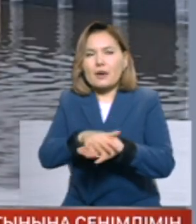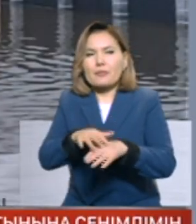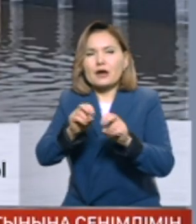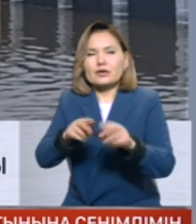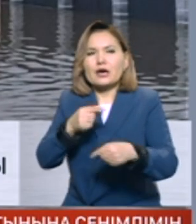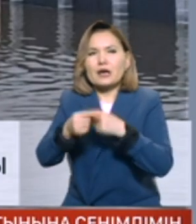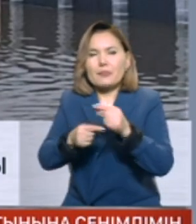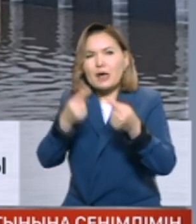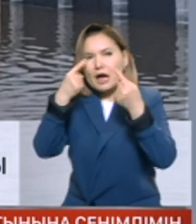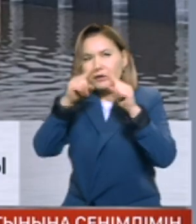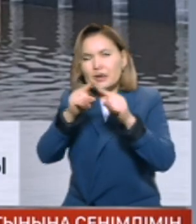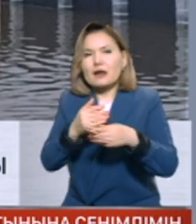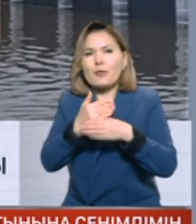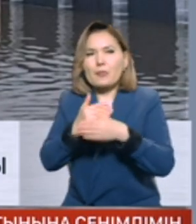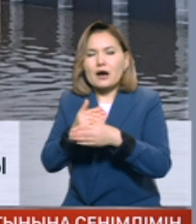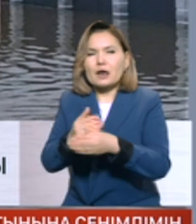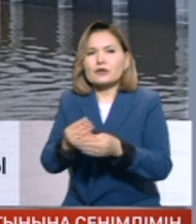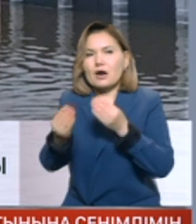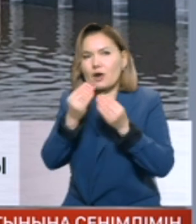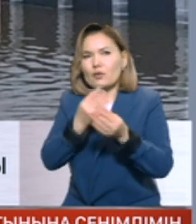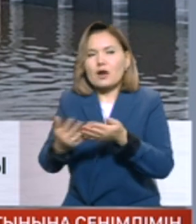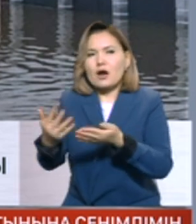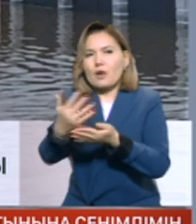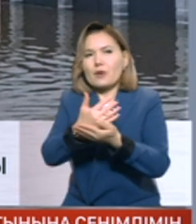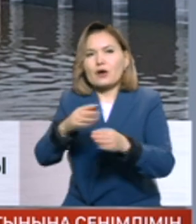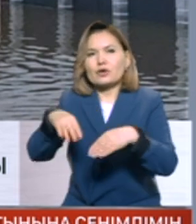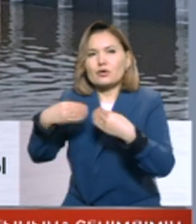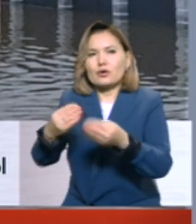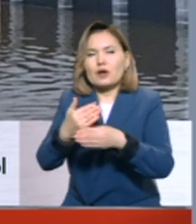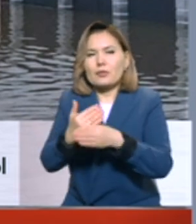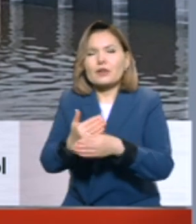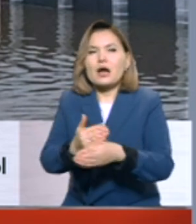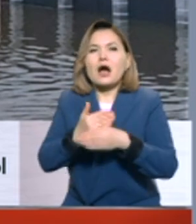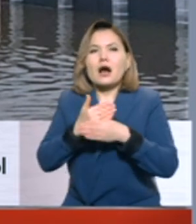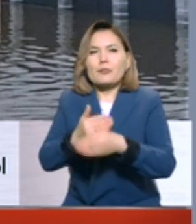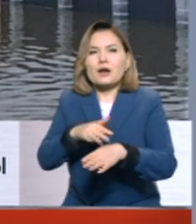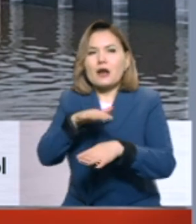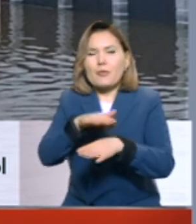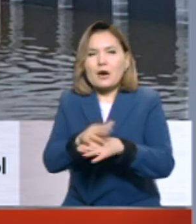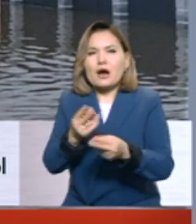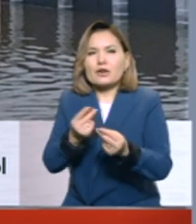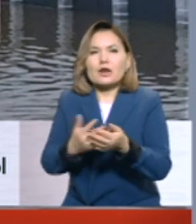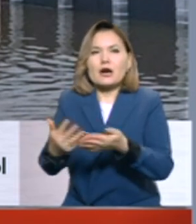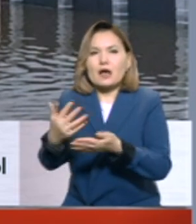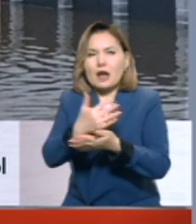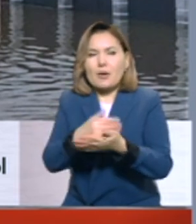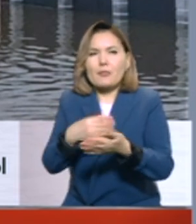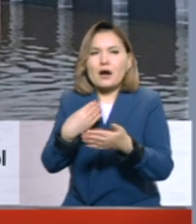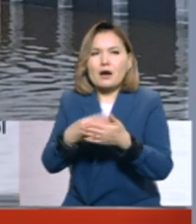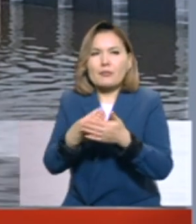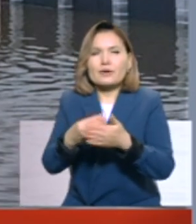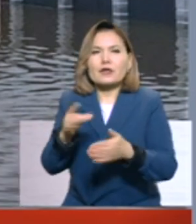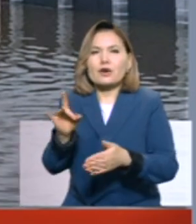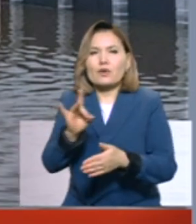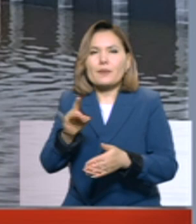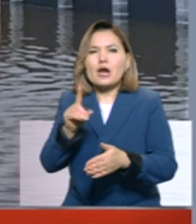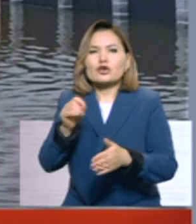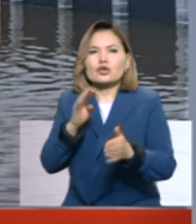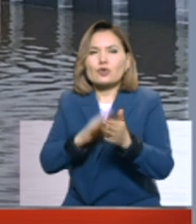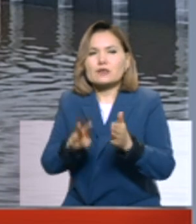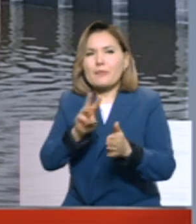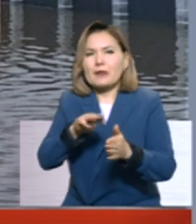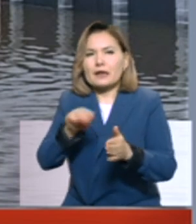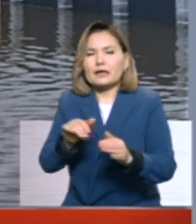арқылы техника, гуманитарлық және қаржылай көмек көрсетіліп келеді. Бүгінде қайырымдылық қорына түскен жалпы қаражат көлемі 190 миллиард теңгеден